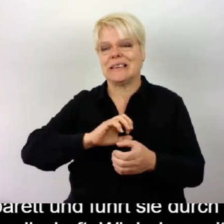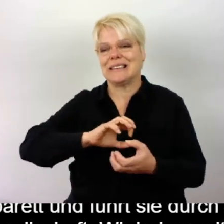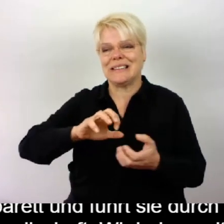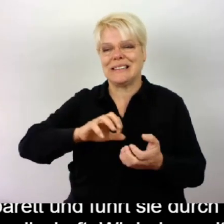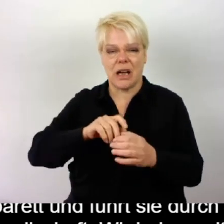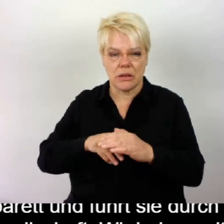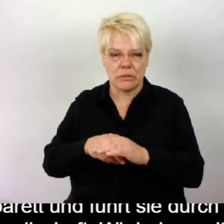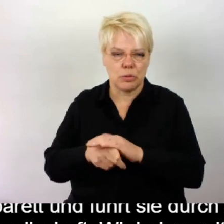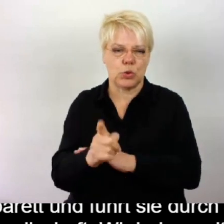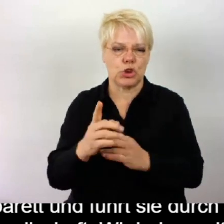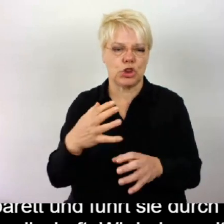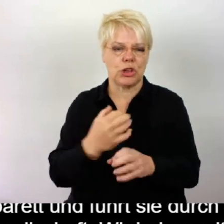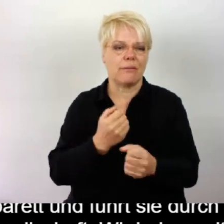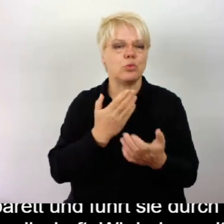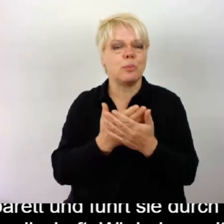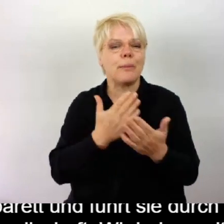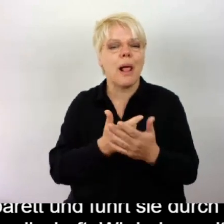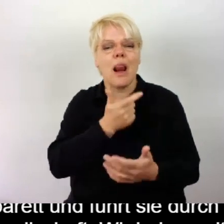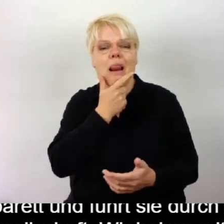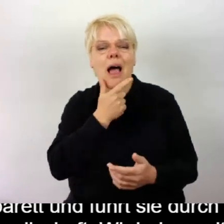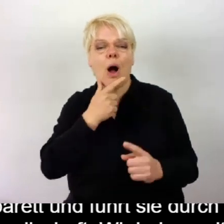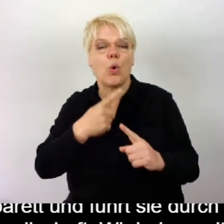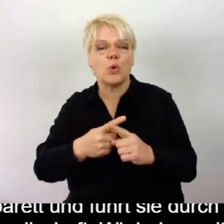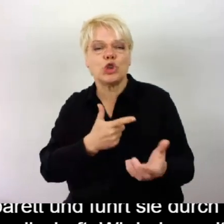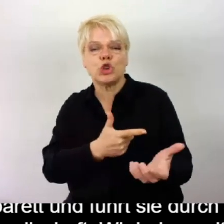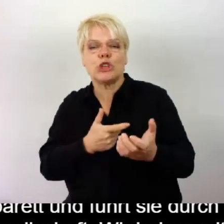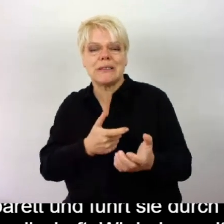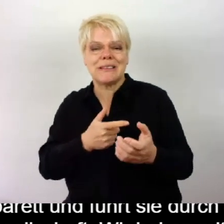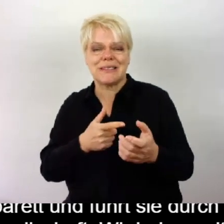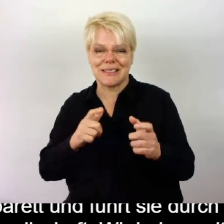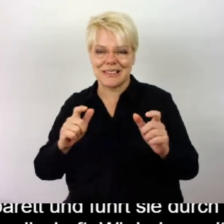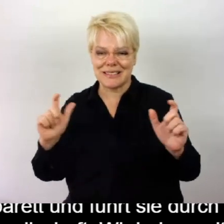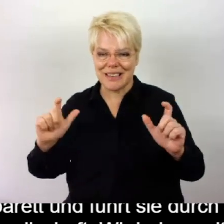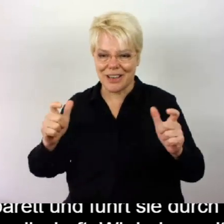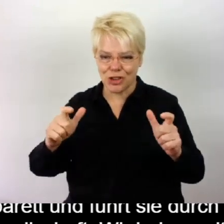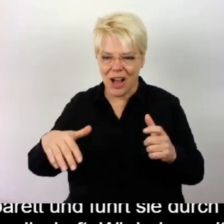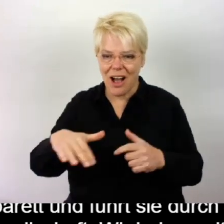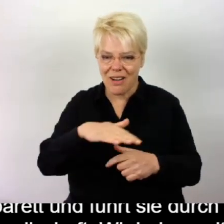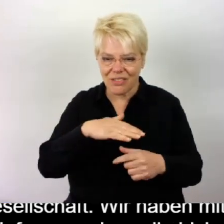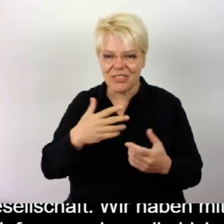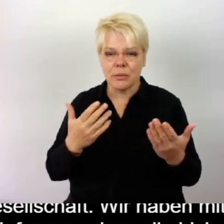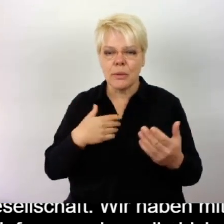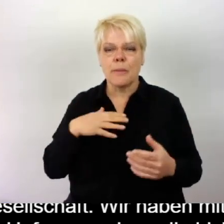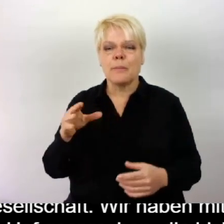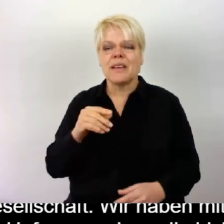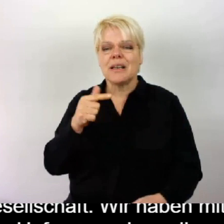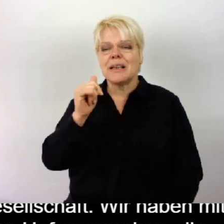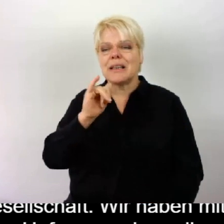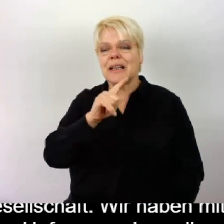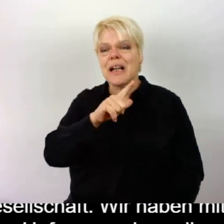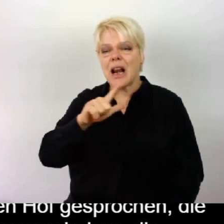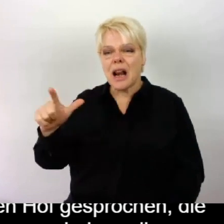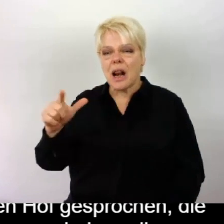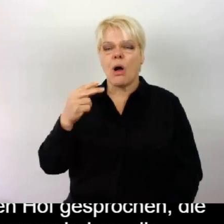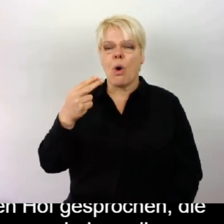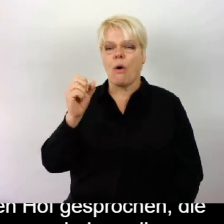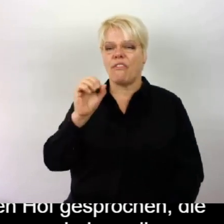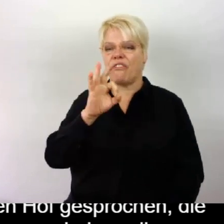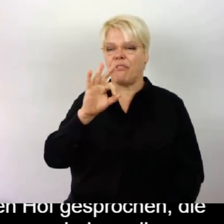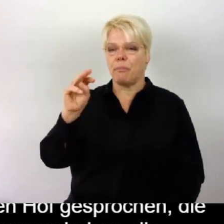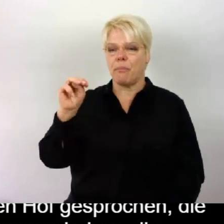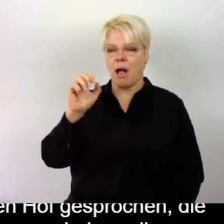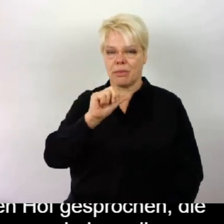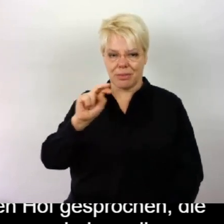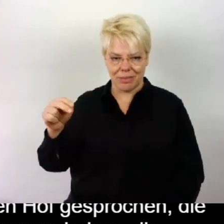geförderte nichtstaatliche Kunst- und Kultureinrichtungen, Sing- und Musikschulen vor allem hier mit zu unterstützen. Wir haben ja auch mit dem Einzelunterricht an den